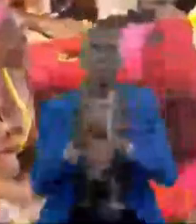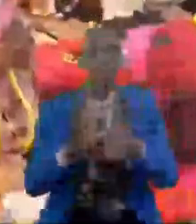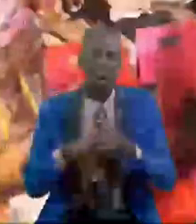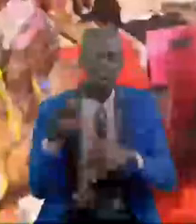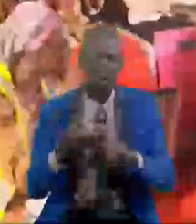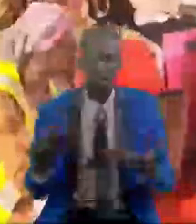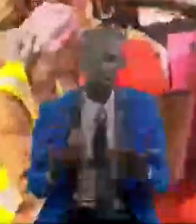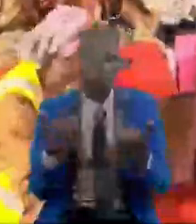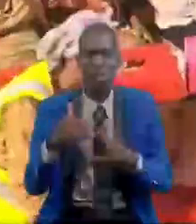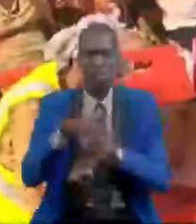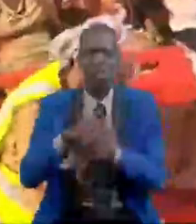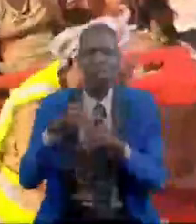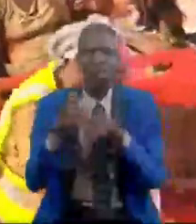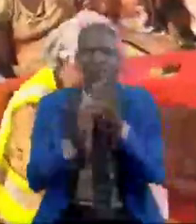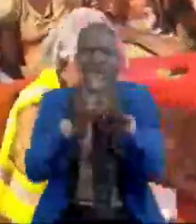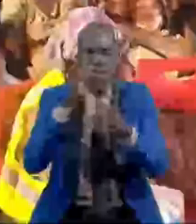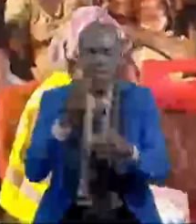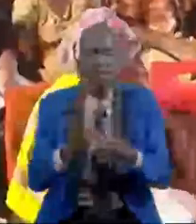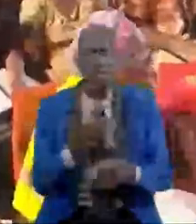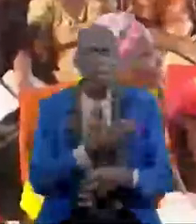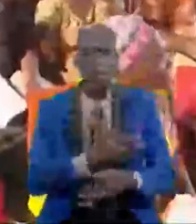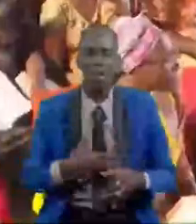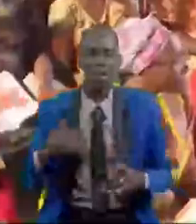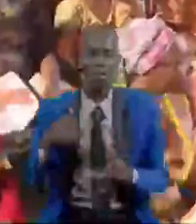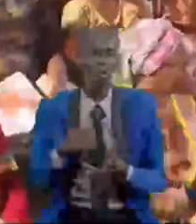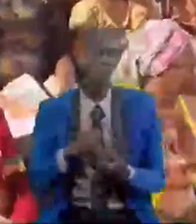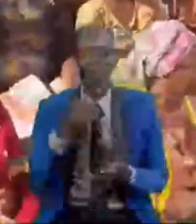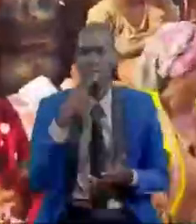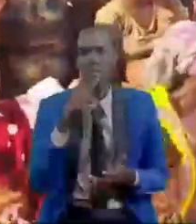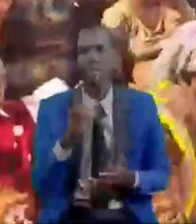au nom de Jésus. On dit.